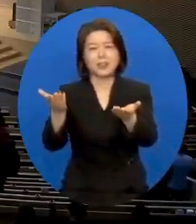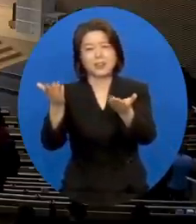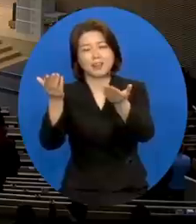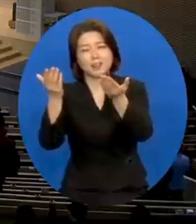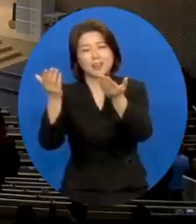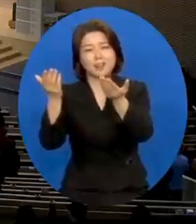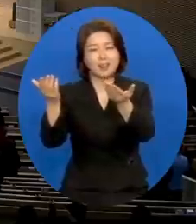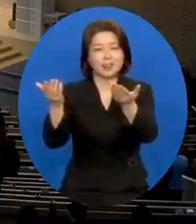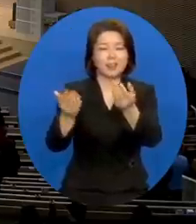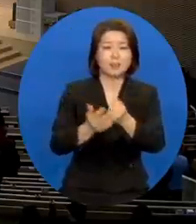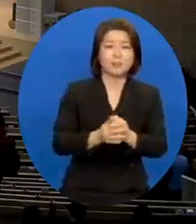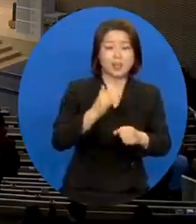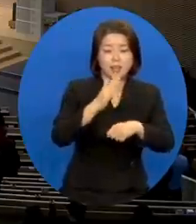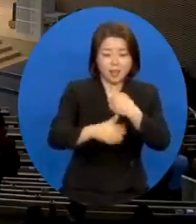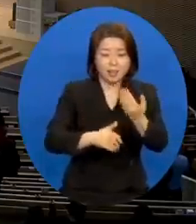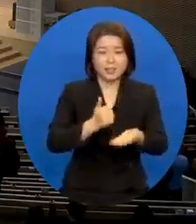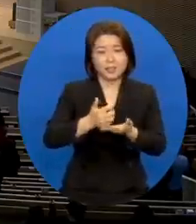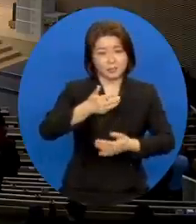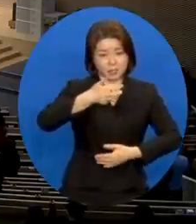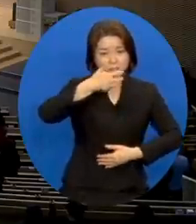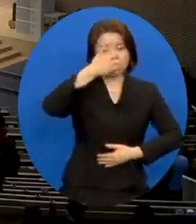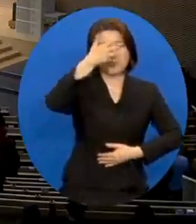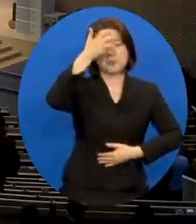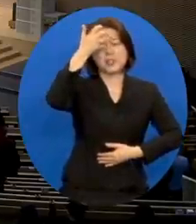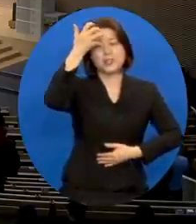her own